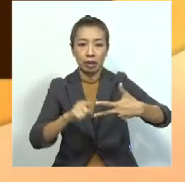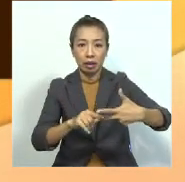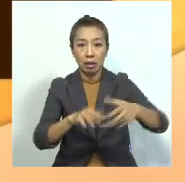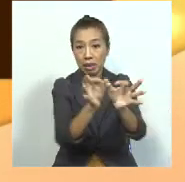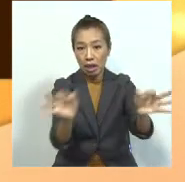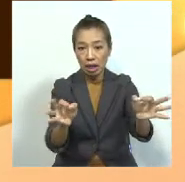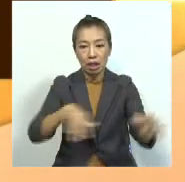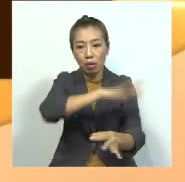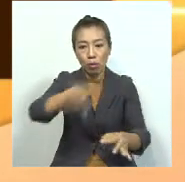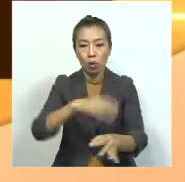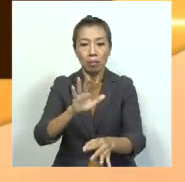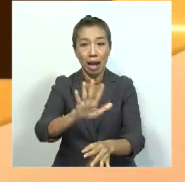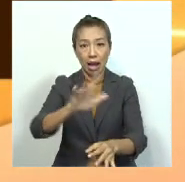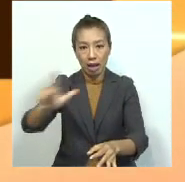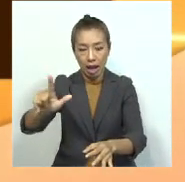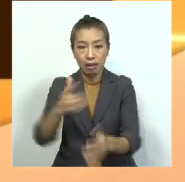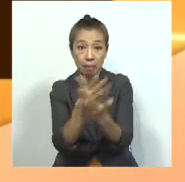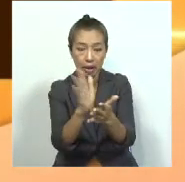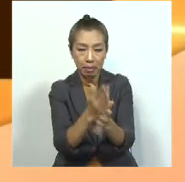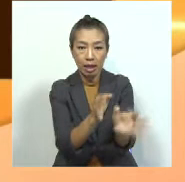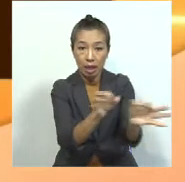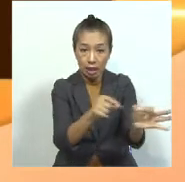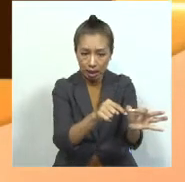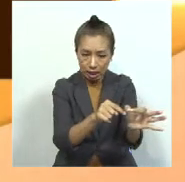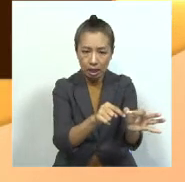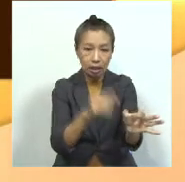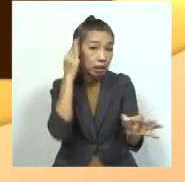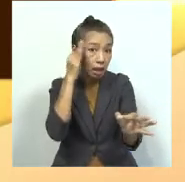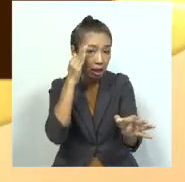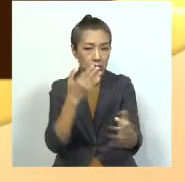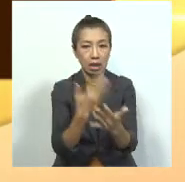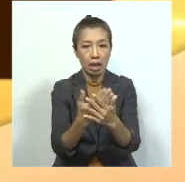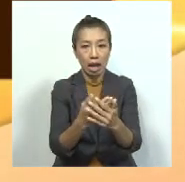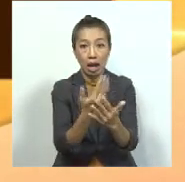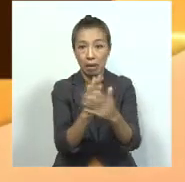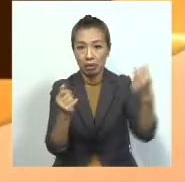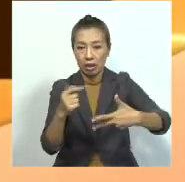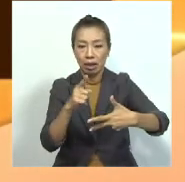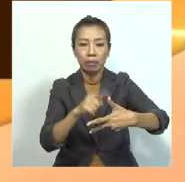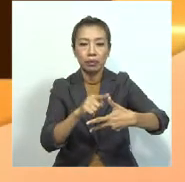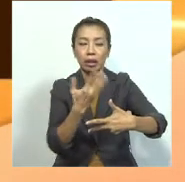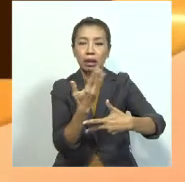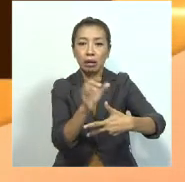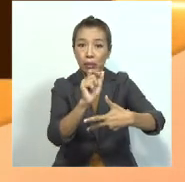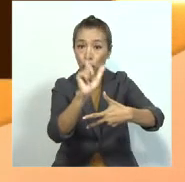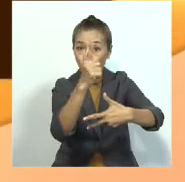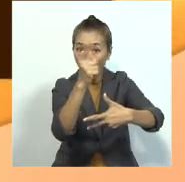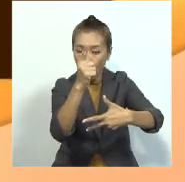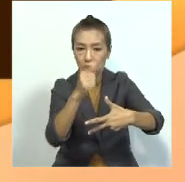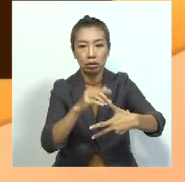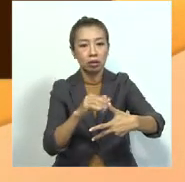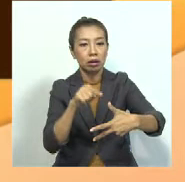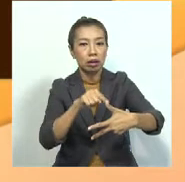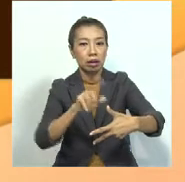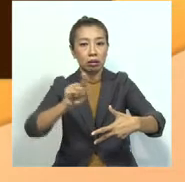5ล้านเหรียญด้วยกันค่ะในจำนวนนี้แบ่งเป็นเหรียญกระสาบที่ระลึก3ชนิดราคาได้แก่เหรียญกระสาบที่ระลึกทองคำขัดเงาช